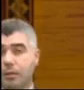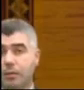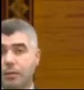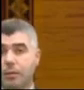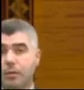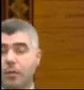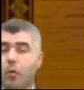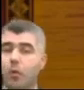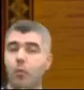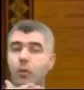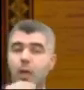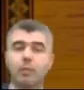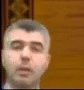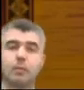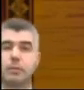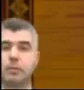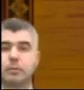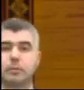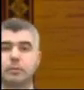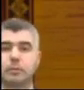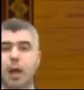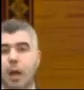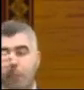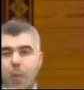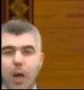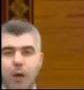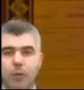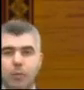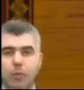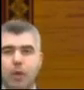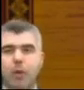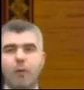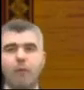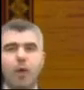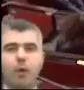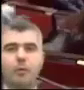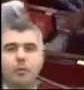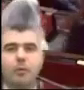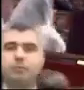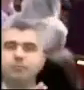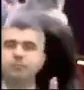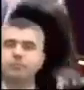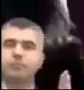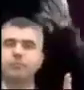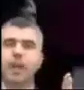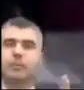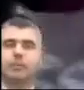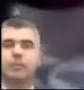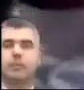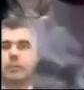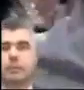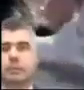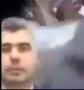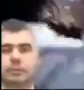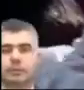مستندين على تاريخنا وعلى شبابنا. عاشت المملكة المغربية وعاشت فرنسا.